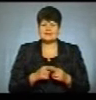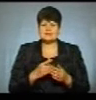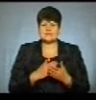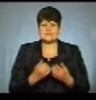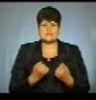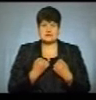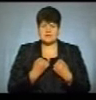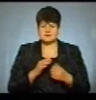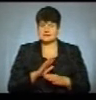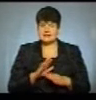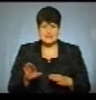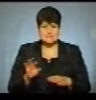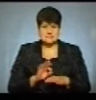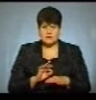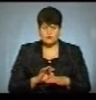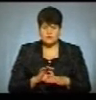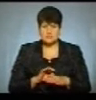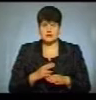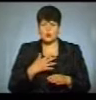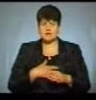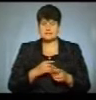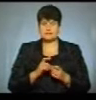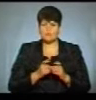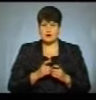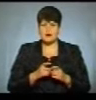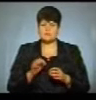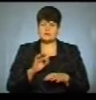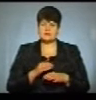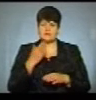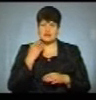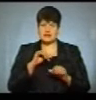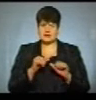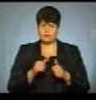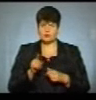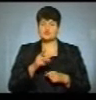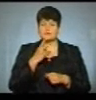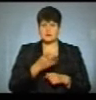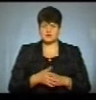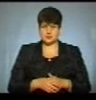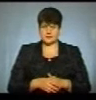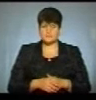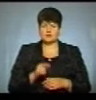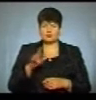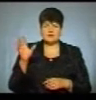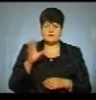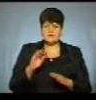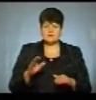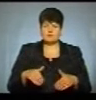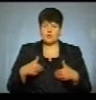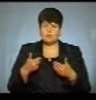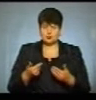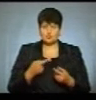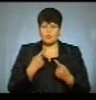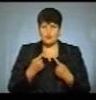Не захворіти, тобто організм зразу бореться, або захворіти в легкій формі, що ми і бачили. Тому я всім пропоную і всім